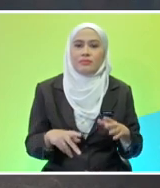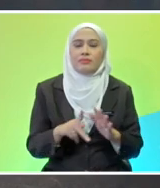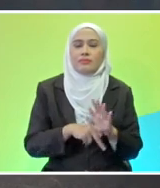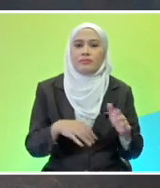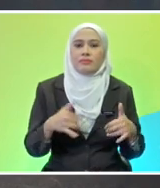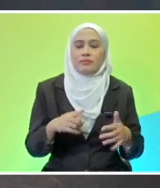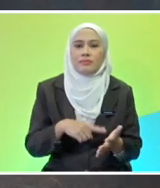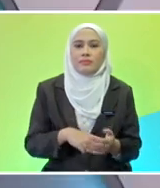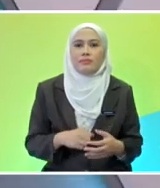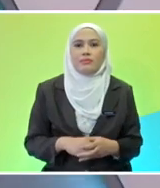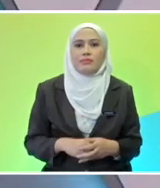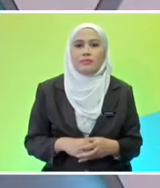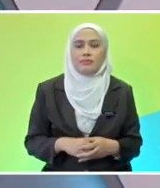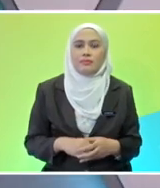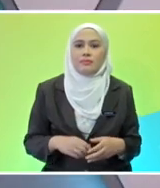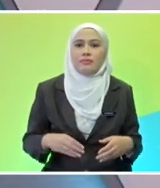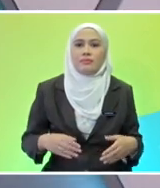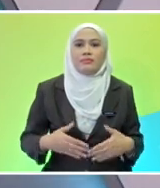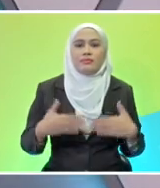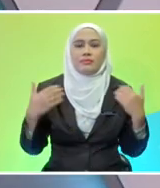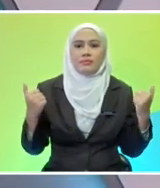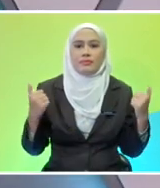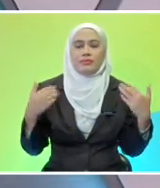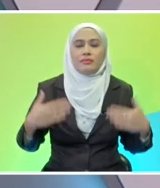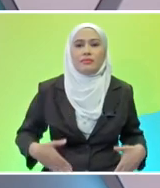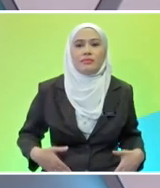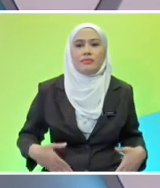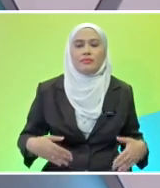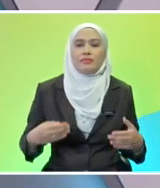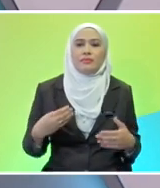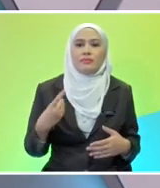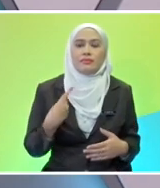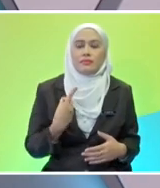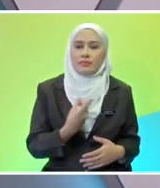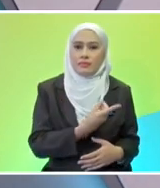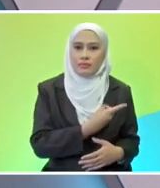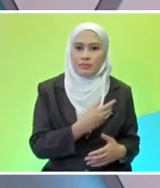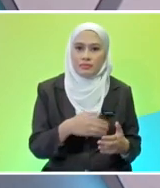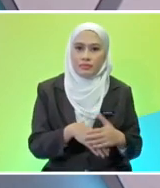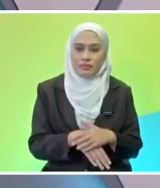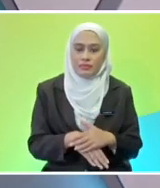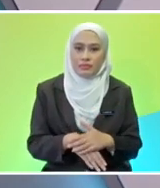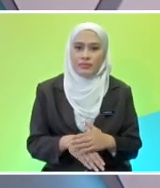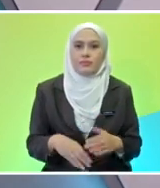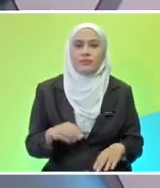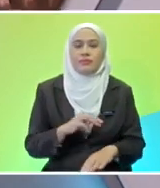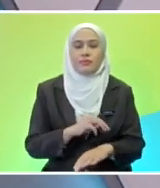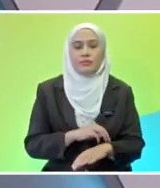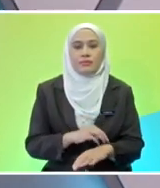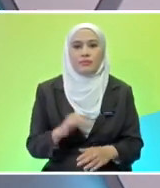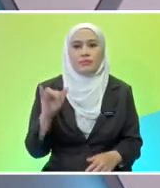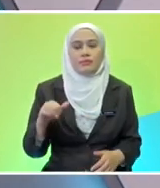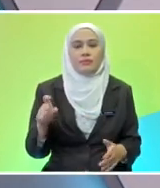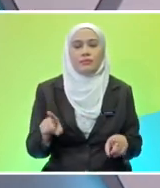tubuh badan kita, memberi kecergasan minda, lebih cergaslah. Okay. Dalam pada masa yang sama, kita juga boleh mengeratkan